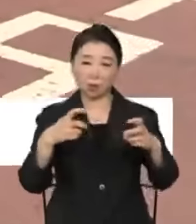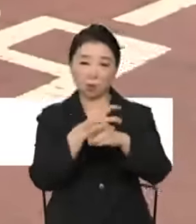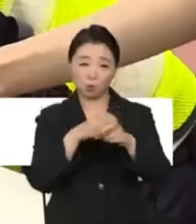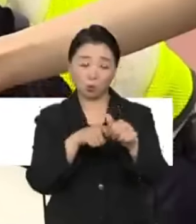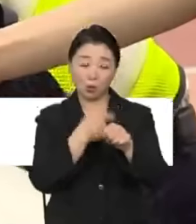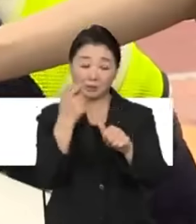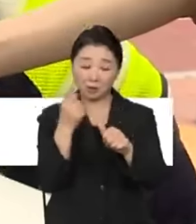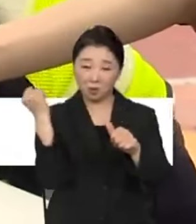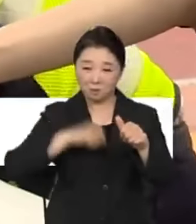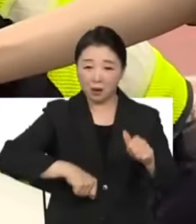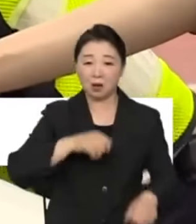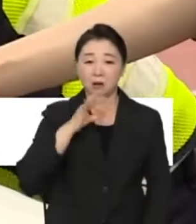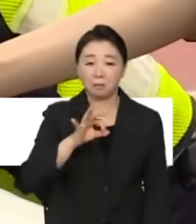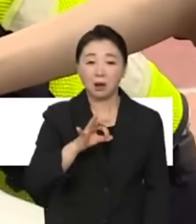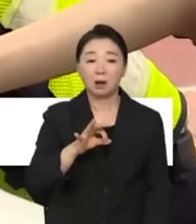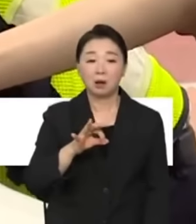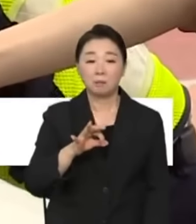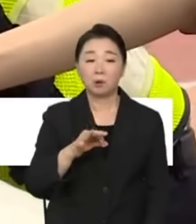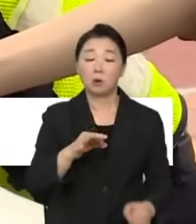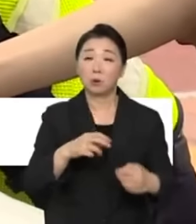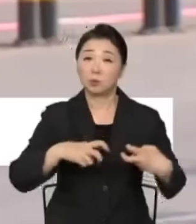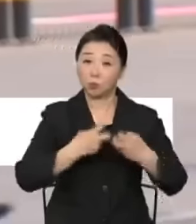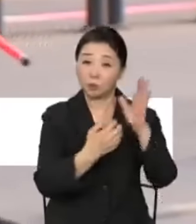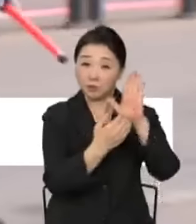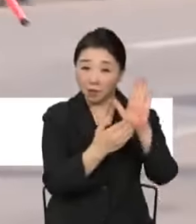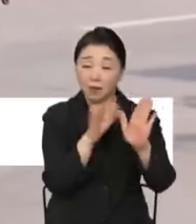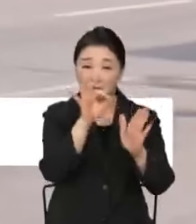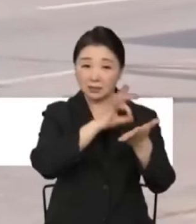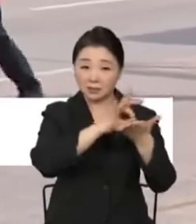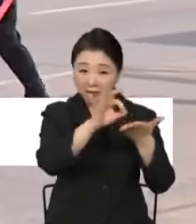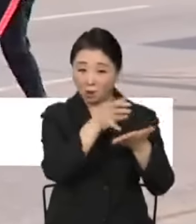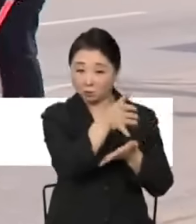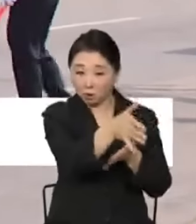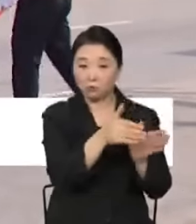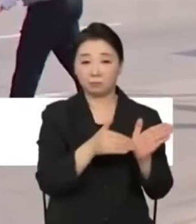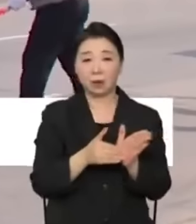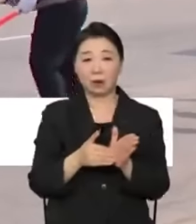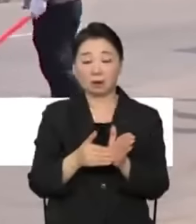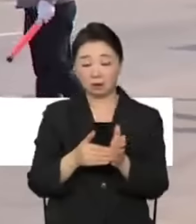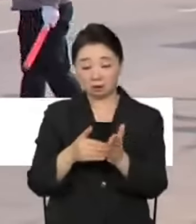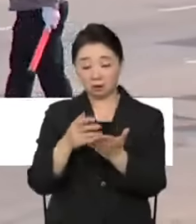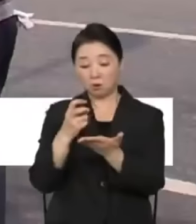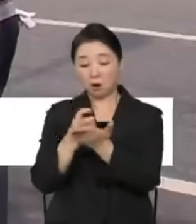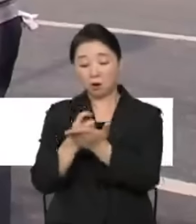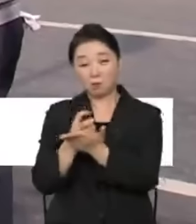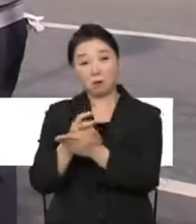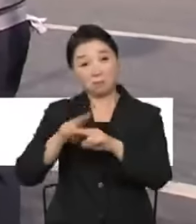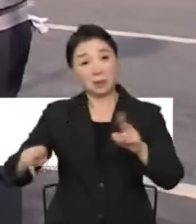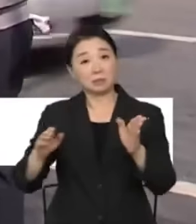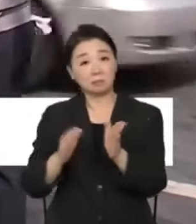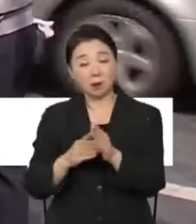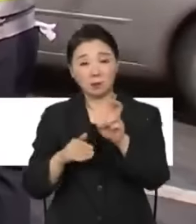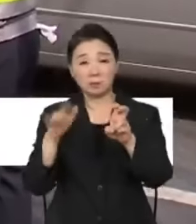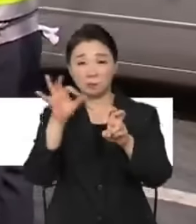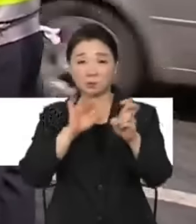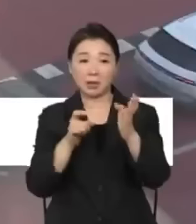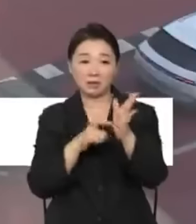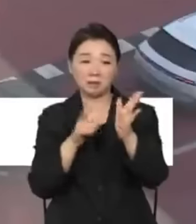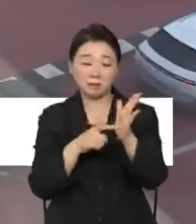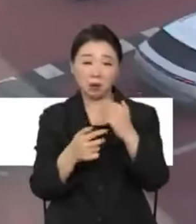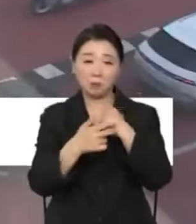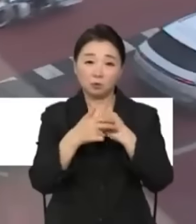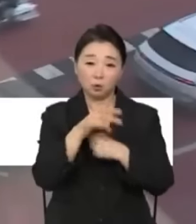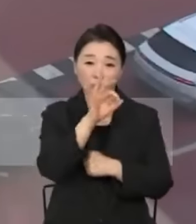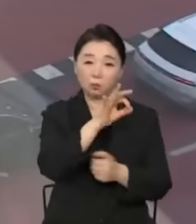모두 교통사고 예방 예산으로만 쓰였습니다. 하지만 관련법이 폐지된 뒤로 20%만